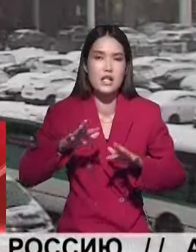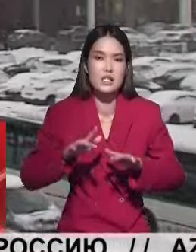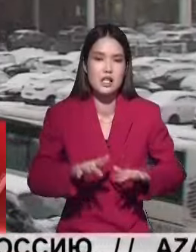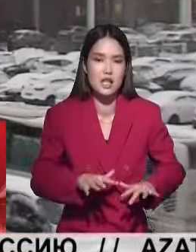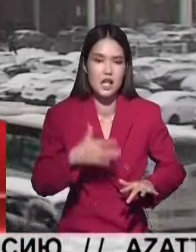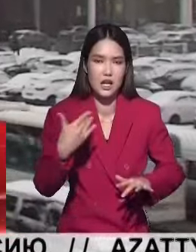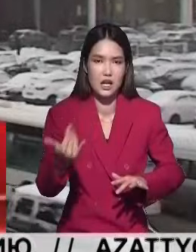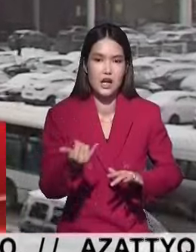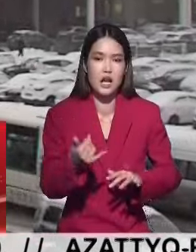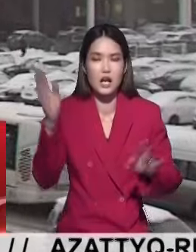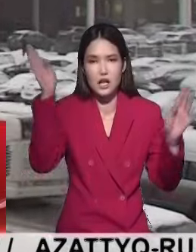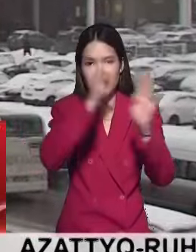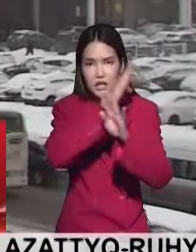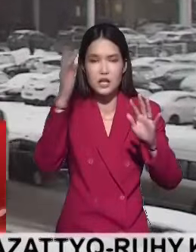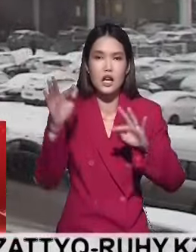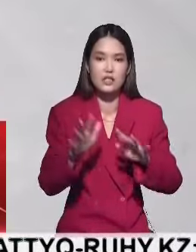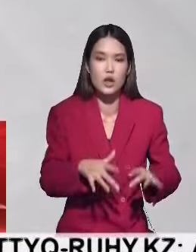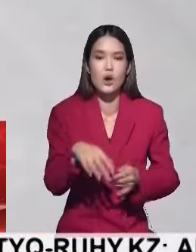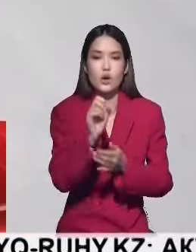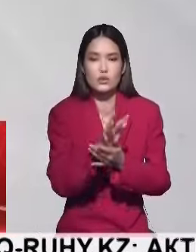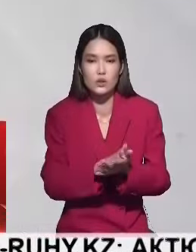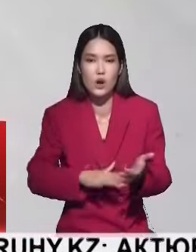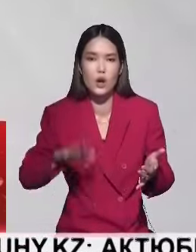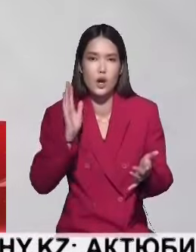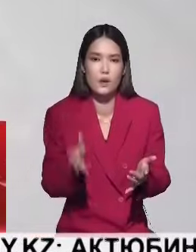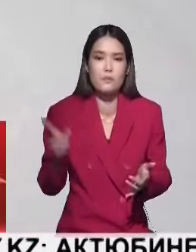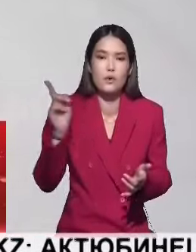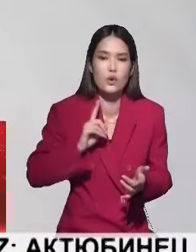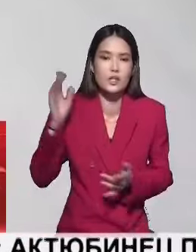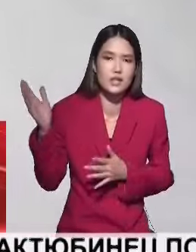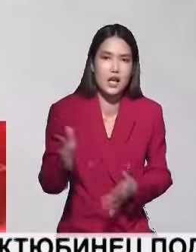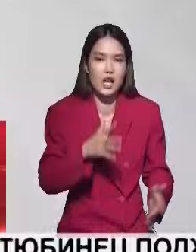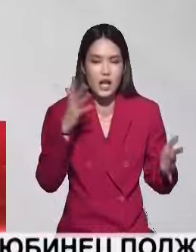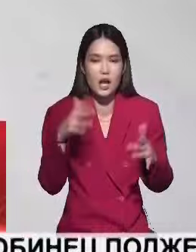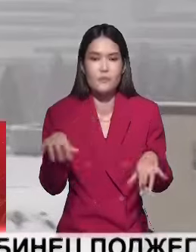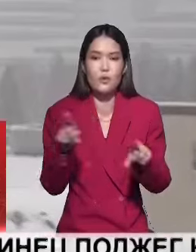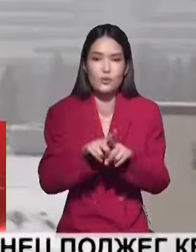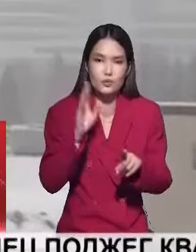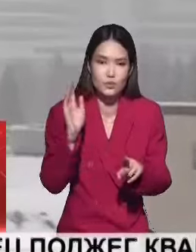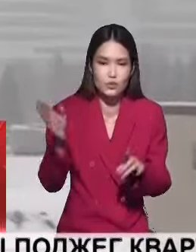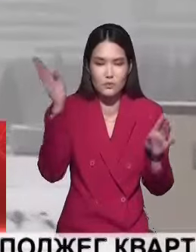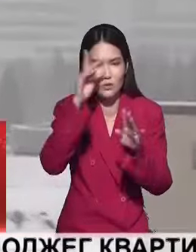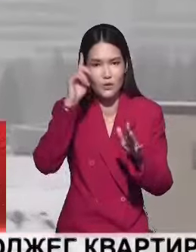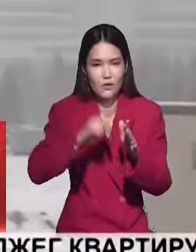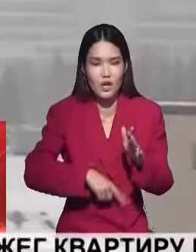данным синоптиков, снегопад в Астане продолжится. Кроме того, ожидаются метели. Однако в столичном акимате уверяют,